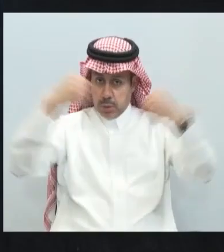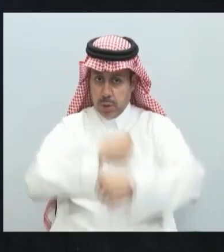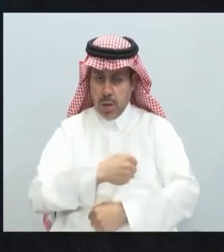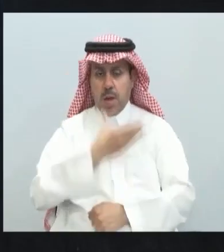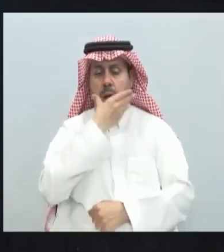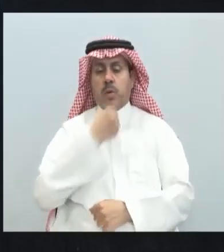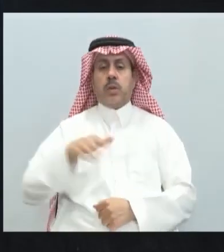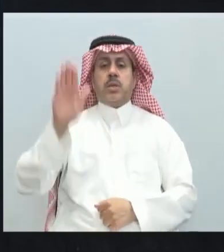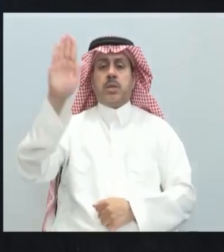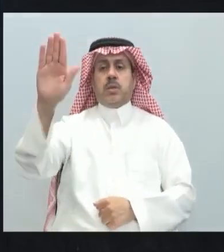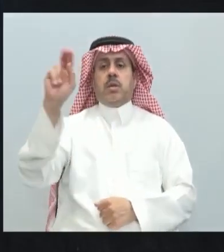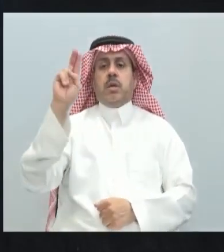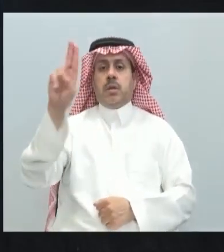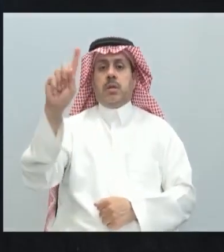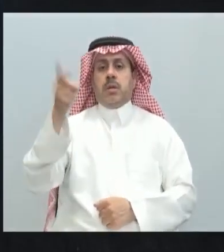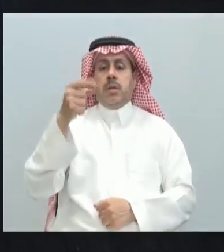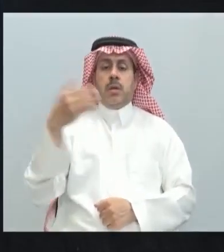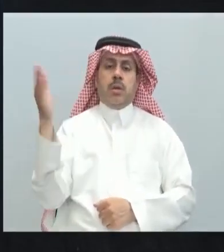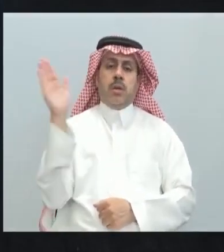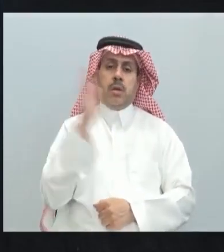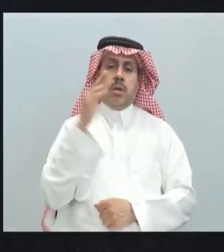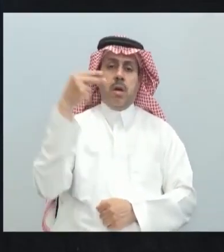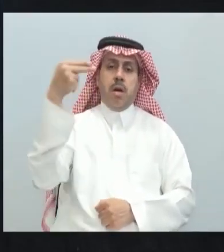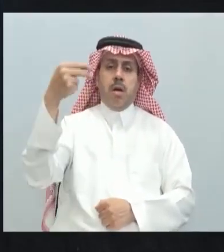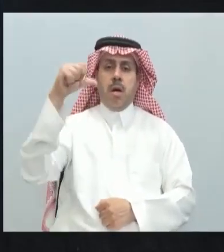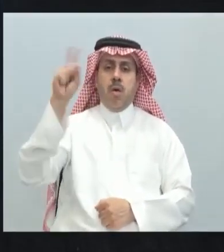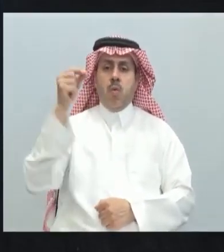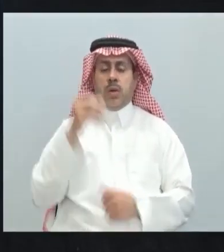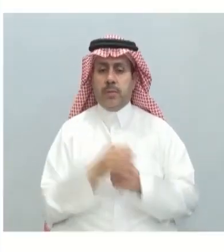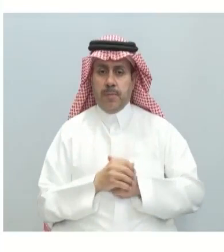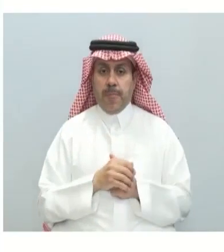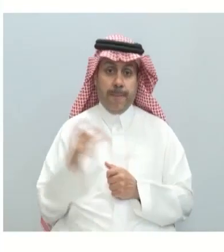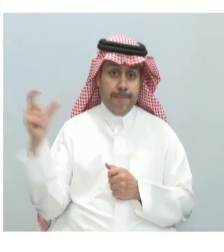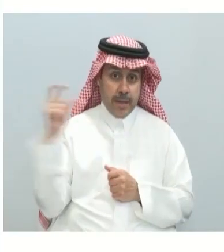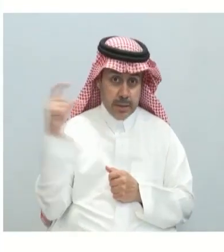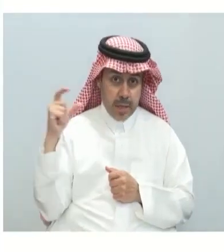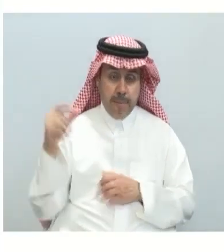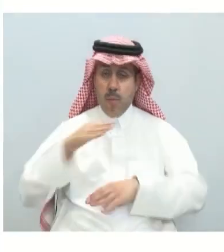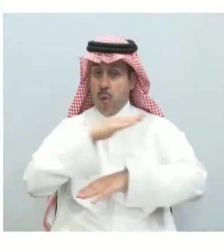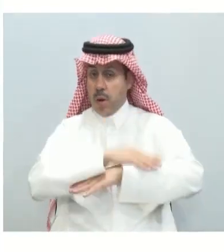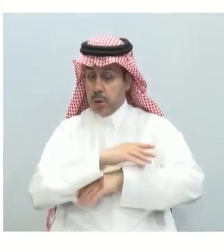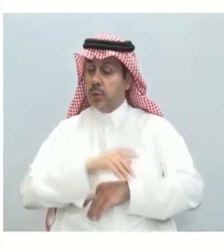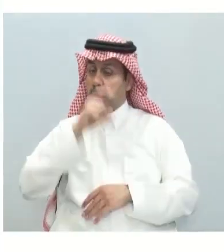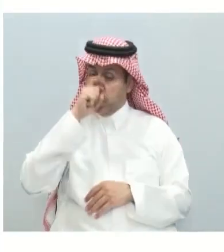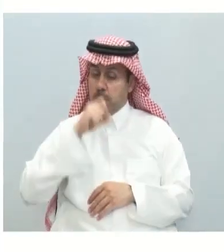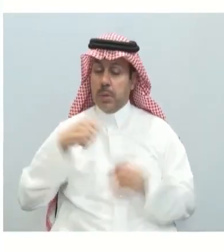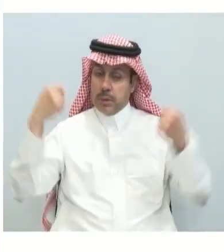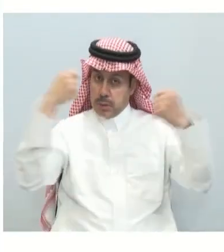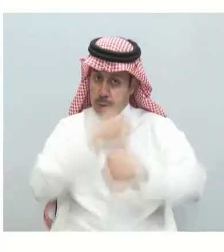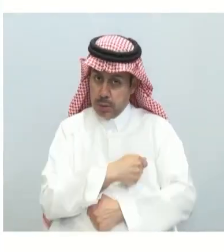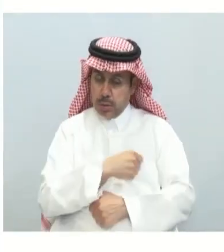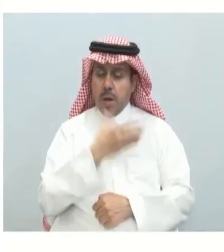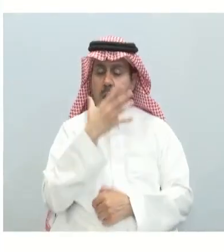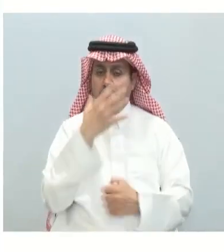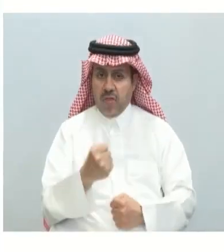المرء يسوءه ان يرى الناس عورته لذلك الدين والاخلاق تقتضي ستره سترها